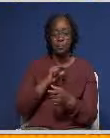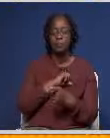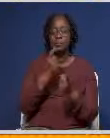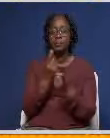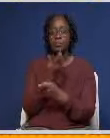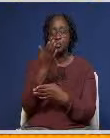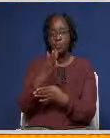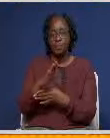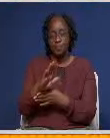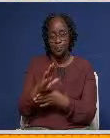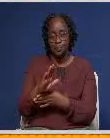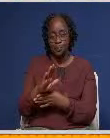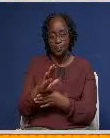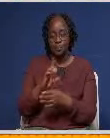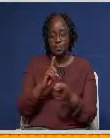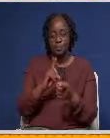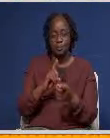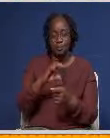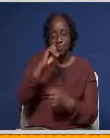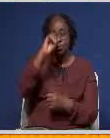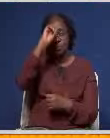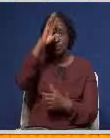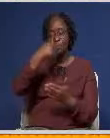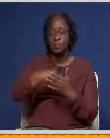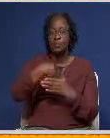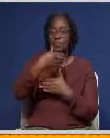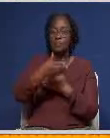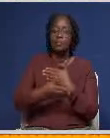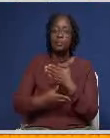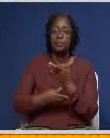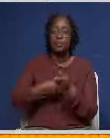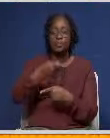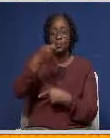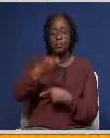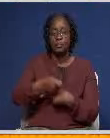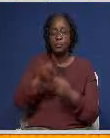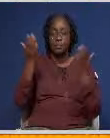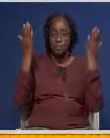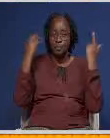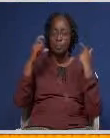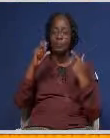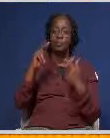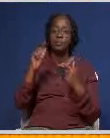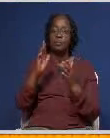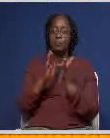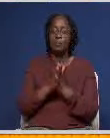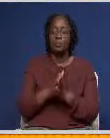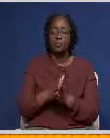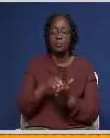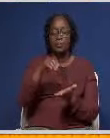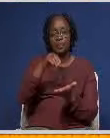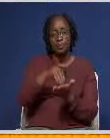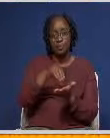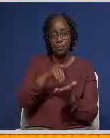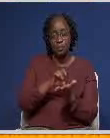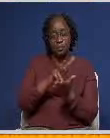Maseneta mwanya mbunge ni ya seneti neba shumri itekona na kiriyaro kionyuma ya ambare ya njanji wa koti ya Meru la inaskasani narea haikiri ya